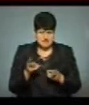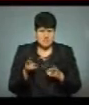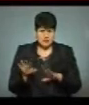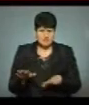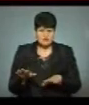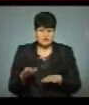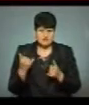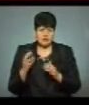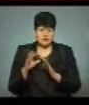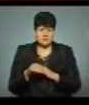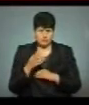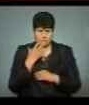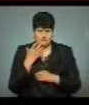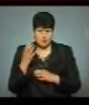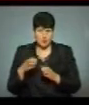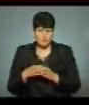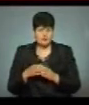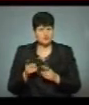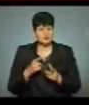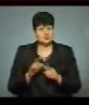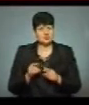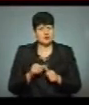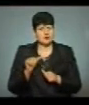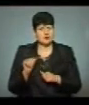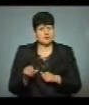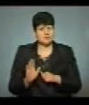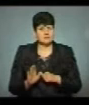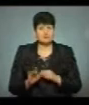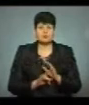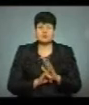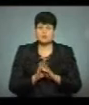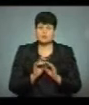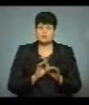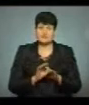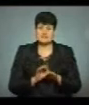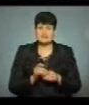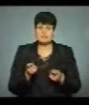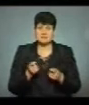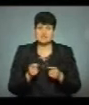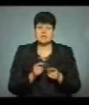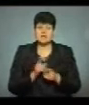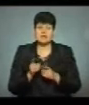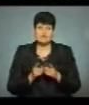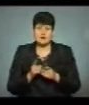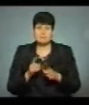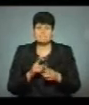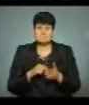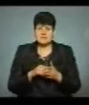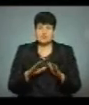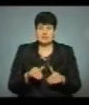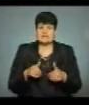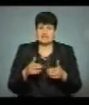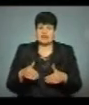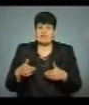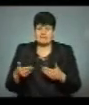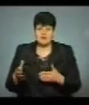так, які зараз увійшли в цю південну громаду, чи деякі? Ну, від початку проведення адмінреформи місто дійсно послідовно надавало пропозиції